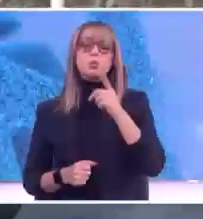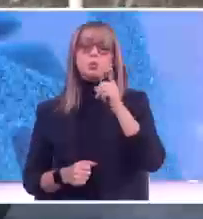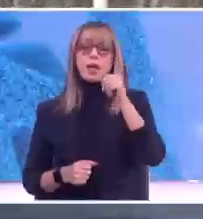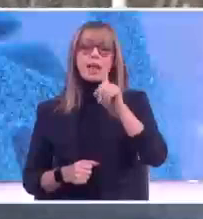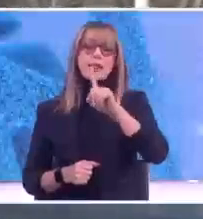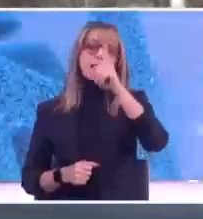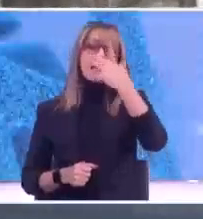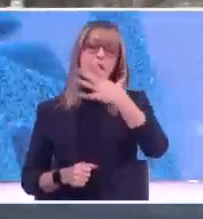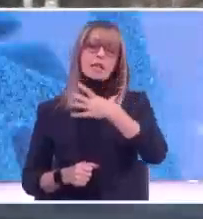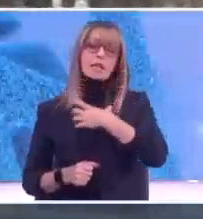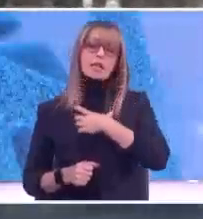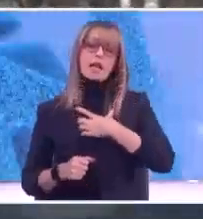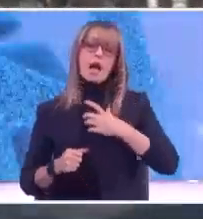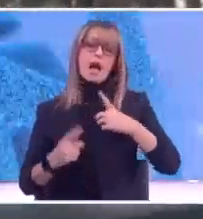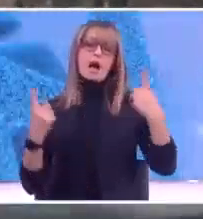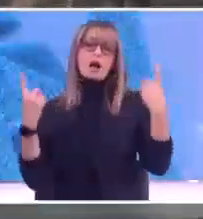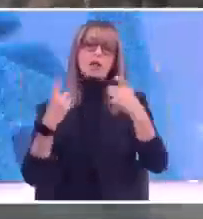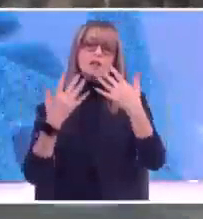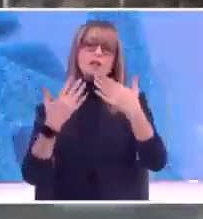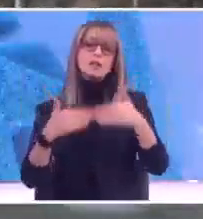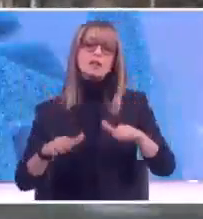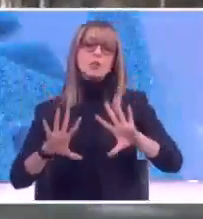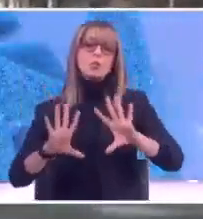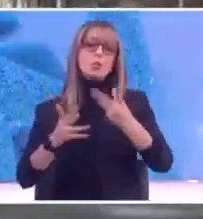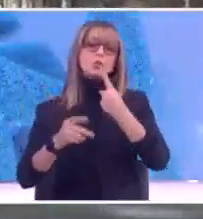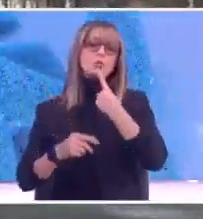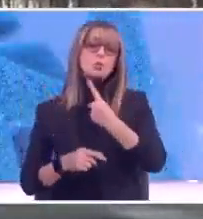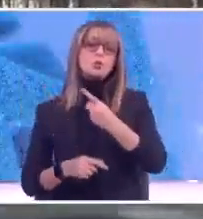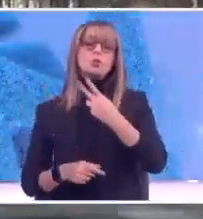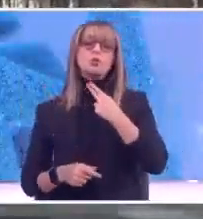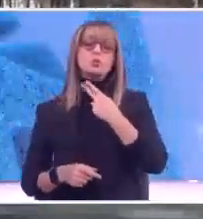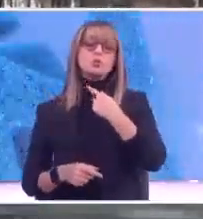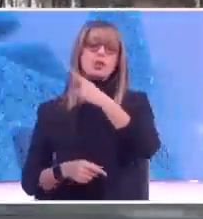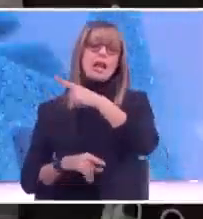tek taraflı ateşkesi bozduğunu söyledi. Rusya'nın Herson'daki bir